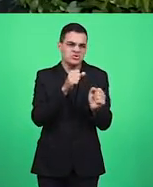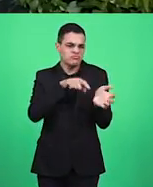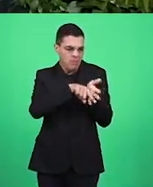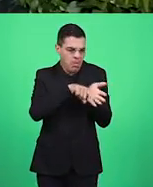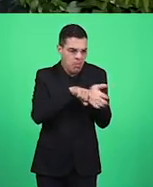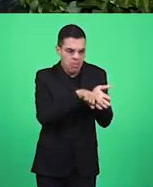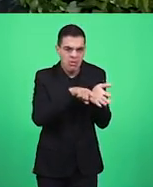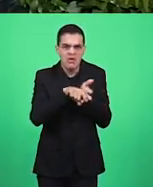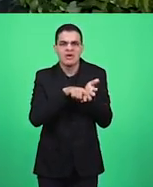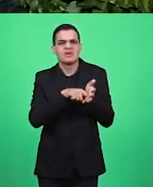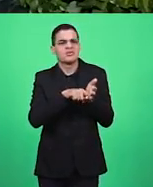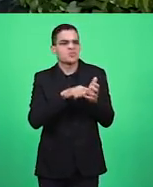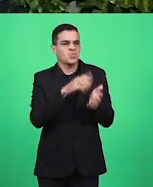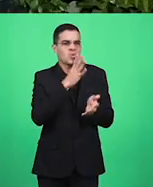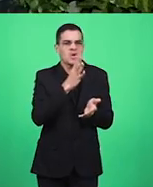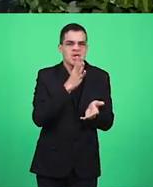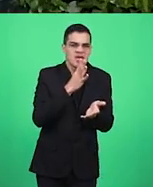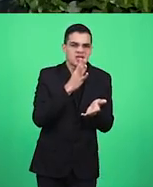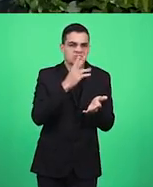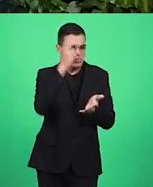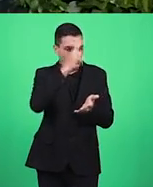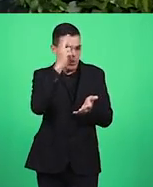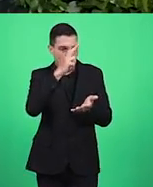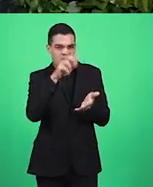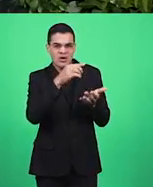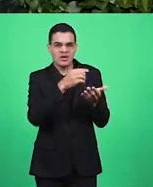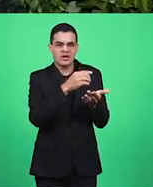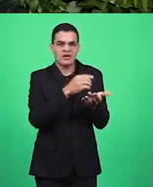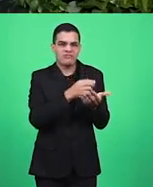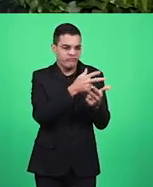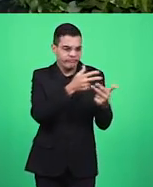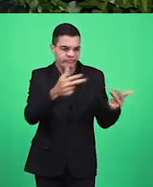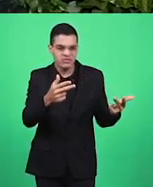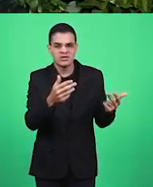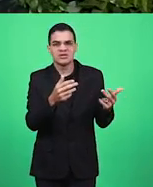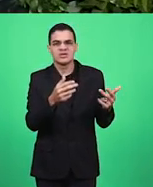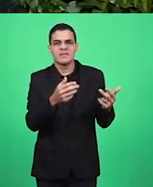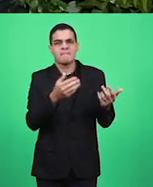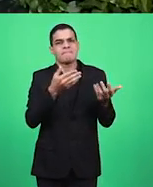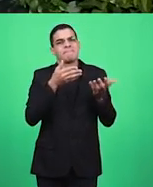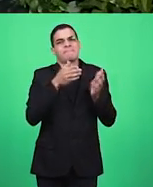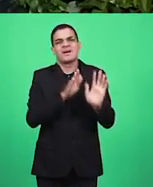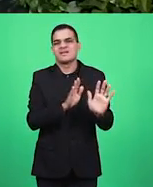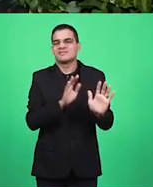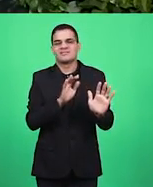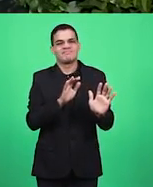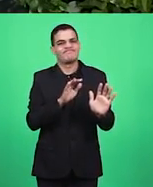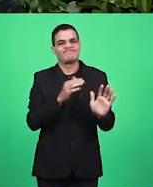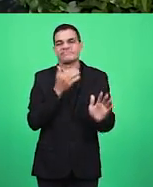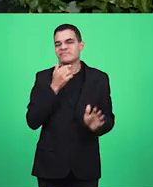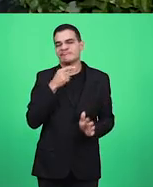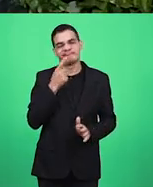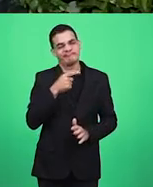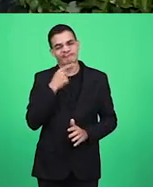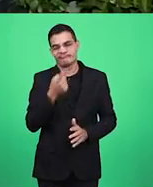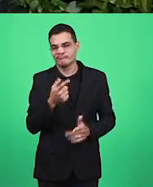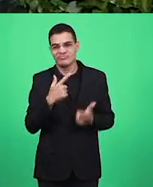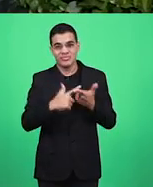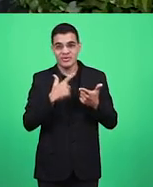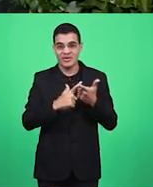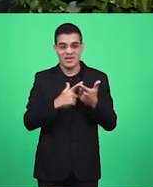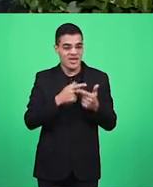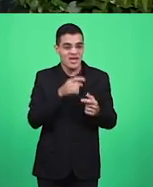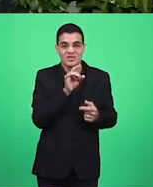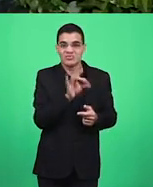Иисусе, читая, познавая свои занятия, его учения, это недостаточно. Это